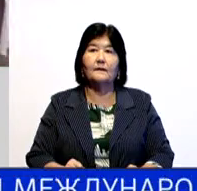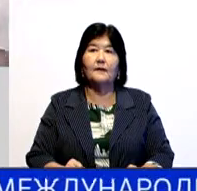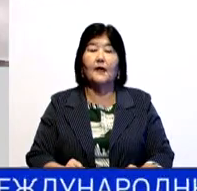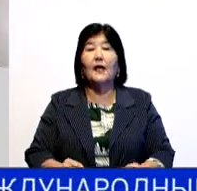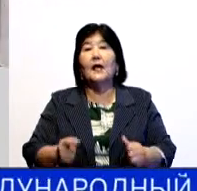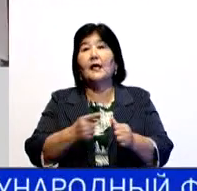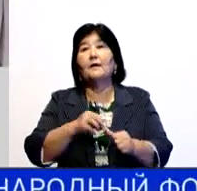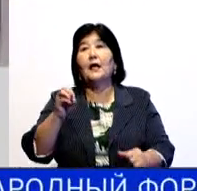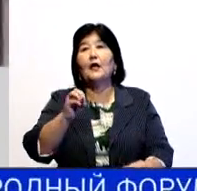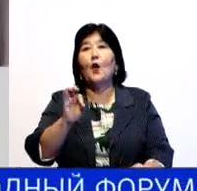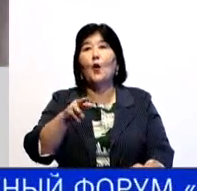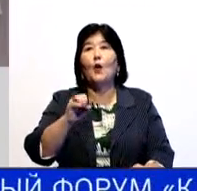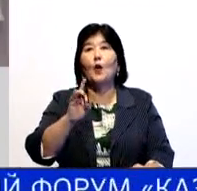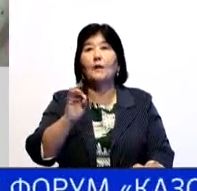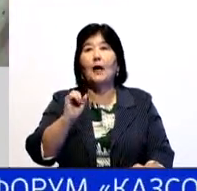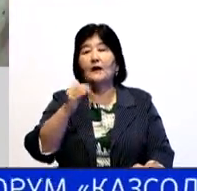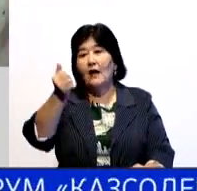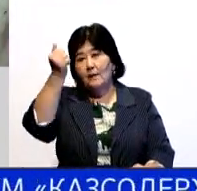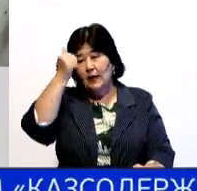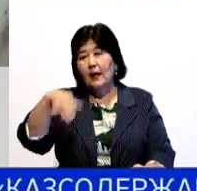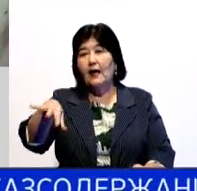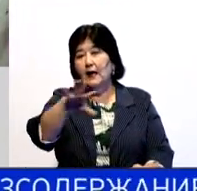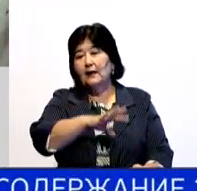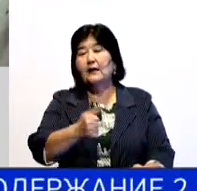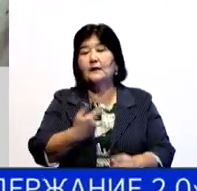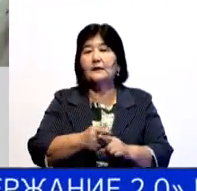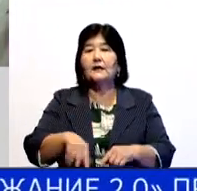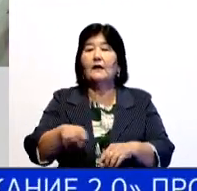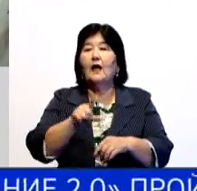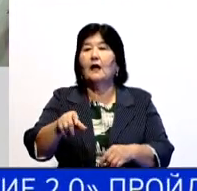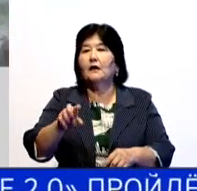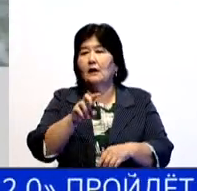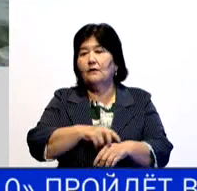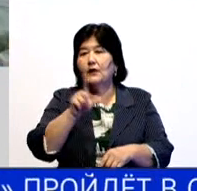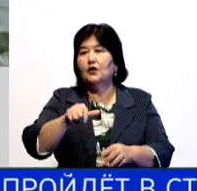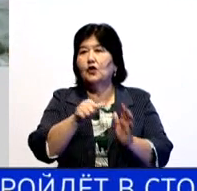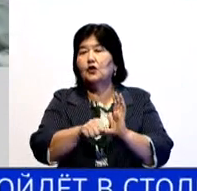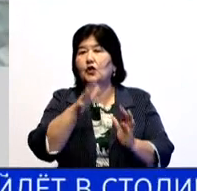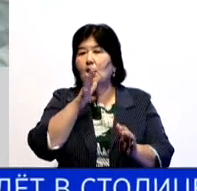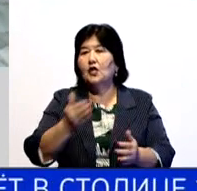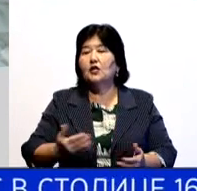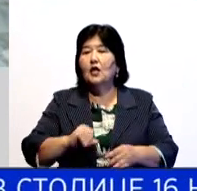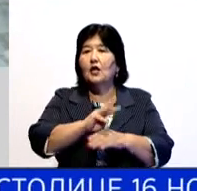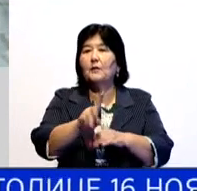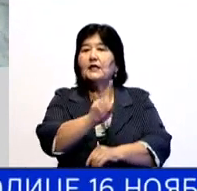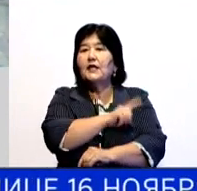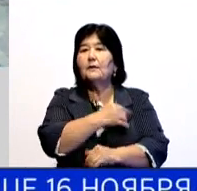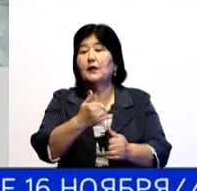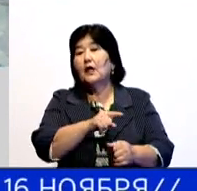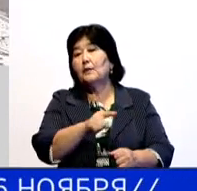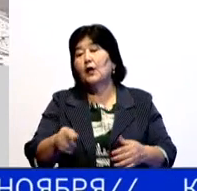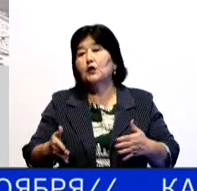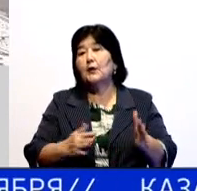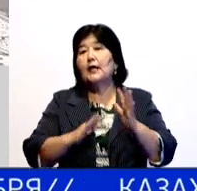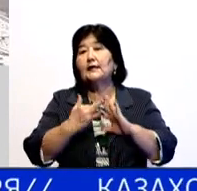Имя Ернияза Умарова благодарны памяти населения региона. Врач от Бога, он более 60 лет своей жизни посвятил медицине. Прошел путь